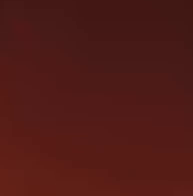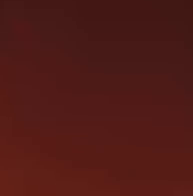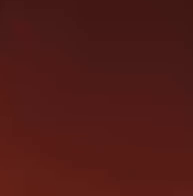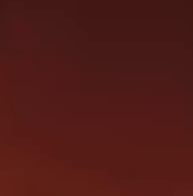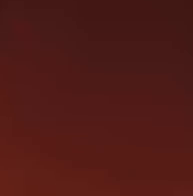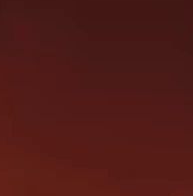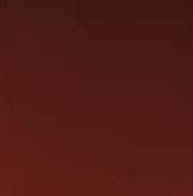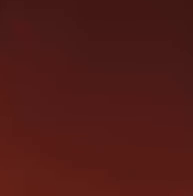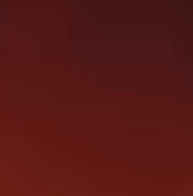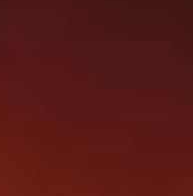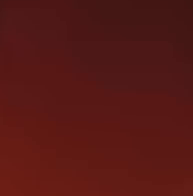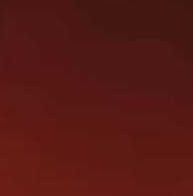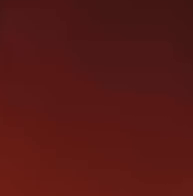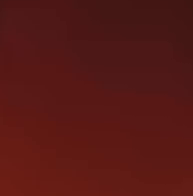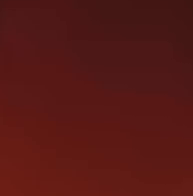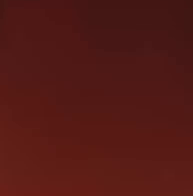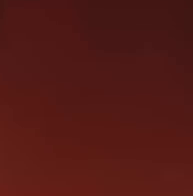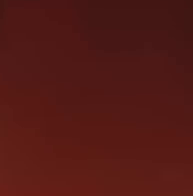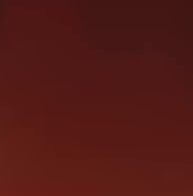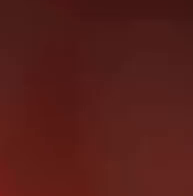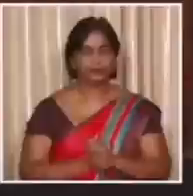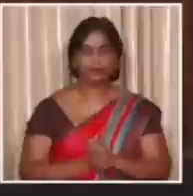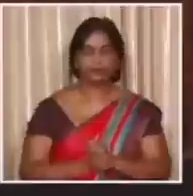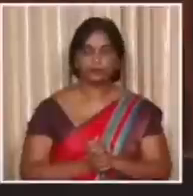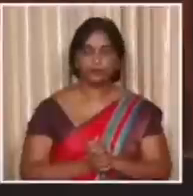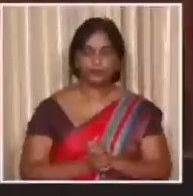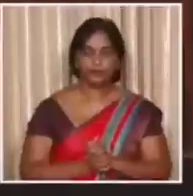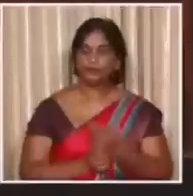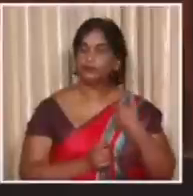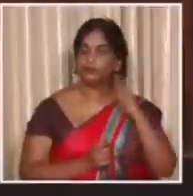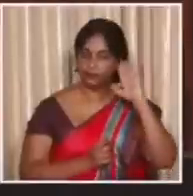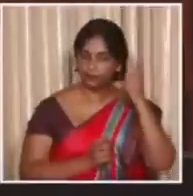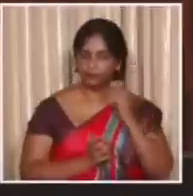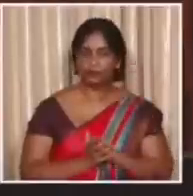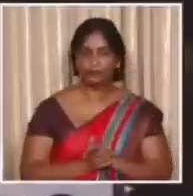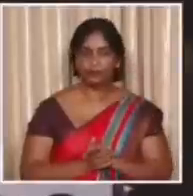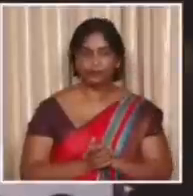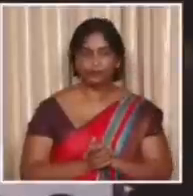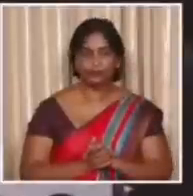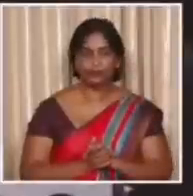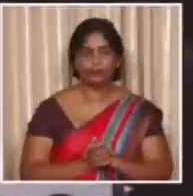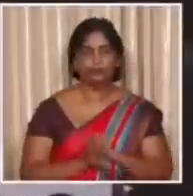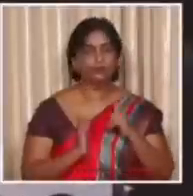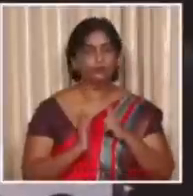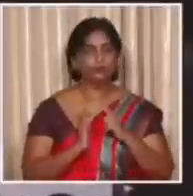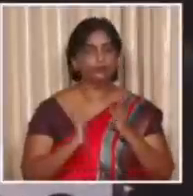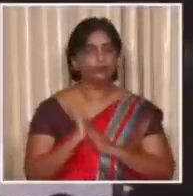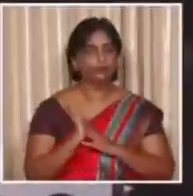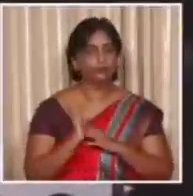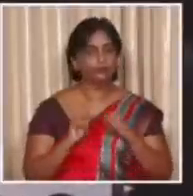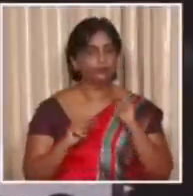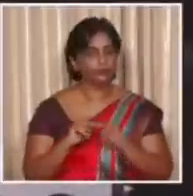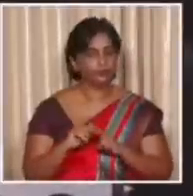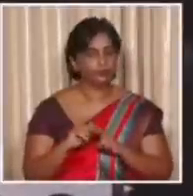ලක්තිරණ පුවතකට එහා ගිය රටගෙන කුමක් විශේෂයෙන්ම ජාත්‍යන්තර මූල්‍ය අරමුදලේ එන